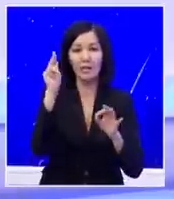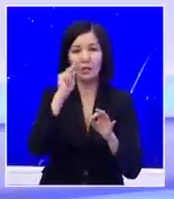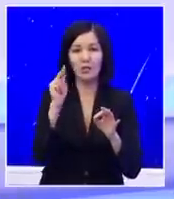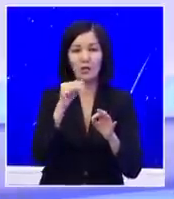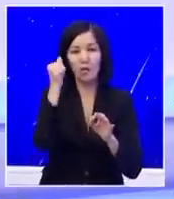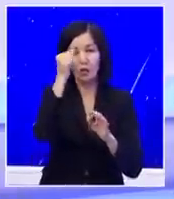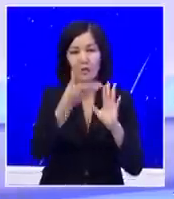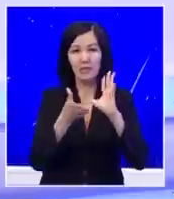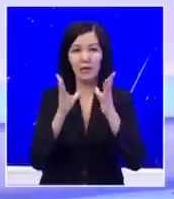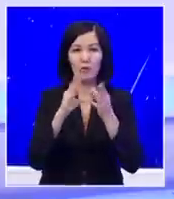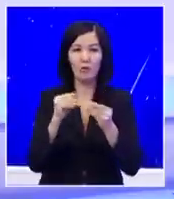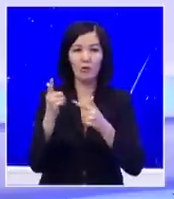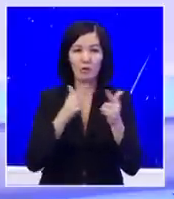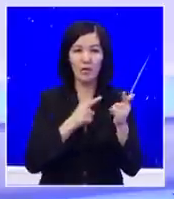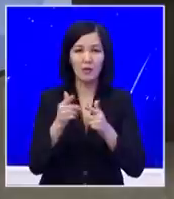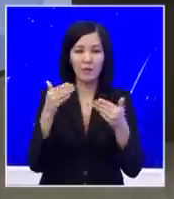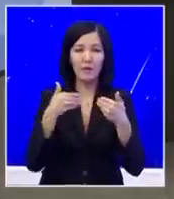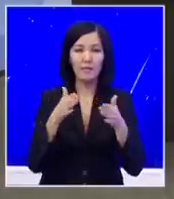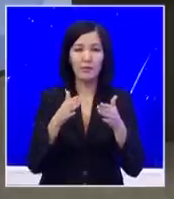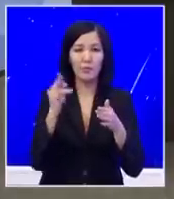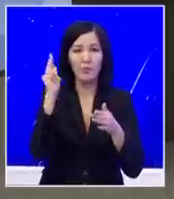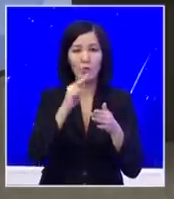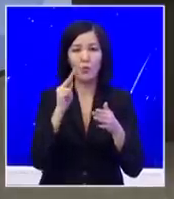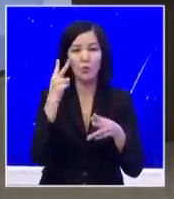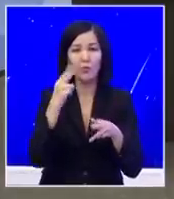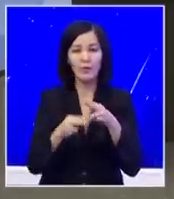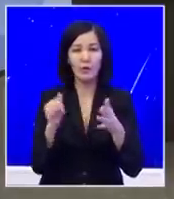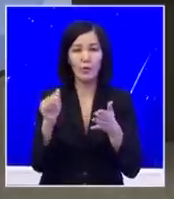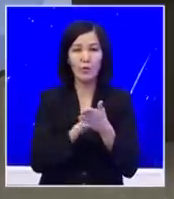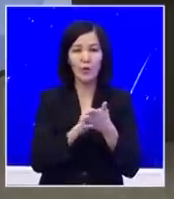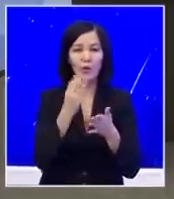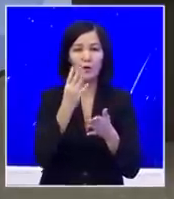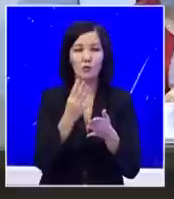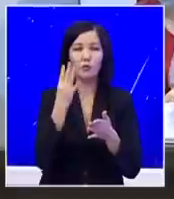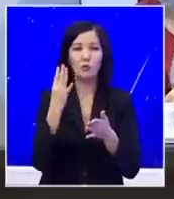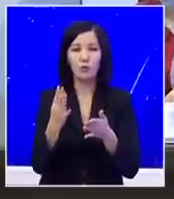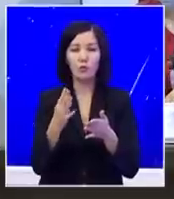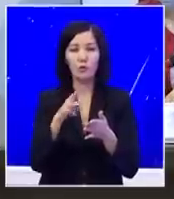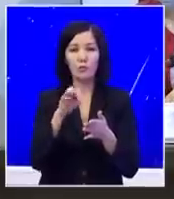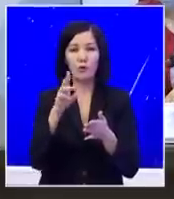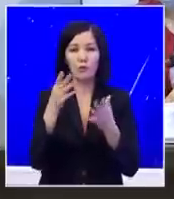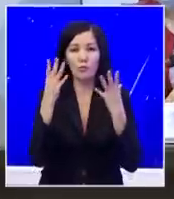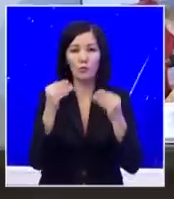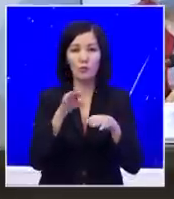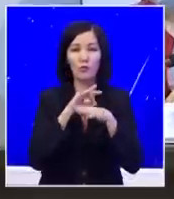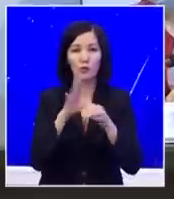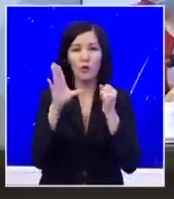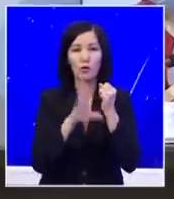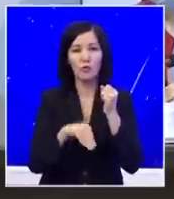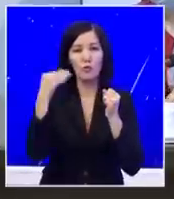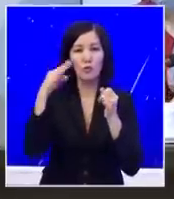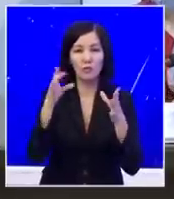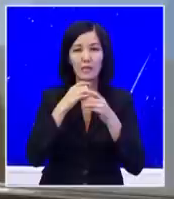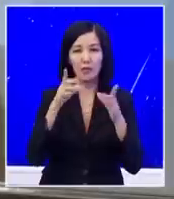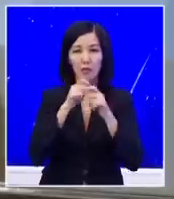негізінде анықталып отыр. Мектеп бітірушілерге оқу бітіру куәлігі 3-4 маусым күндері өтетін соңғы